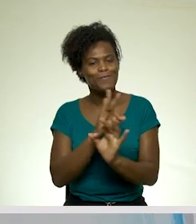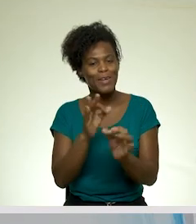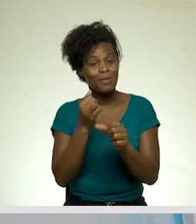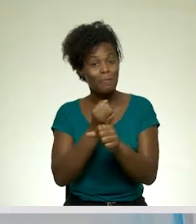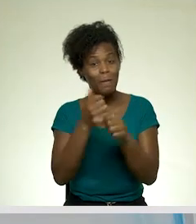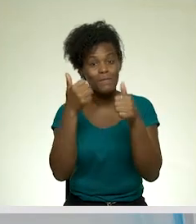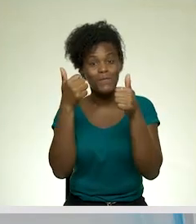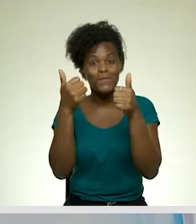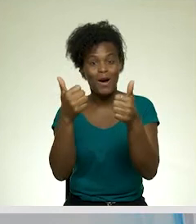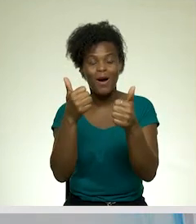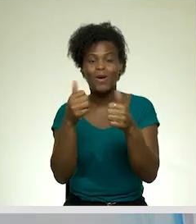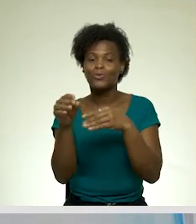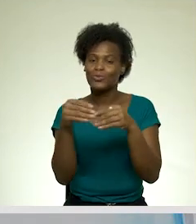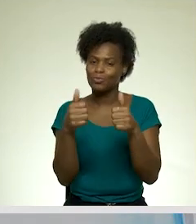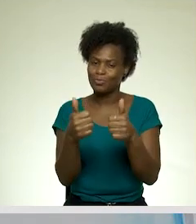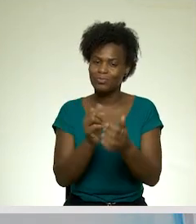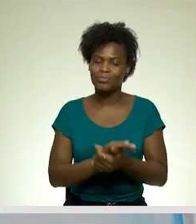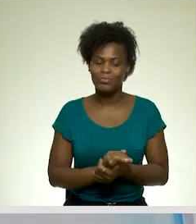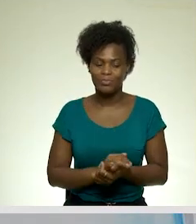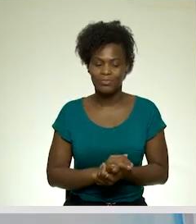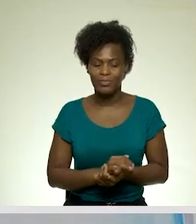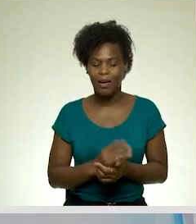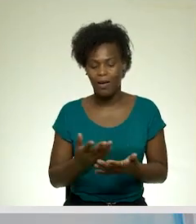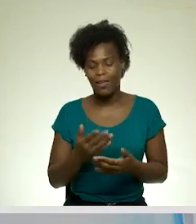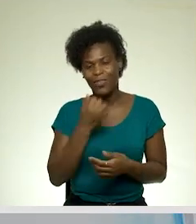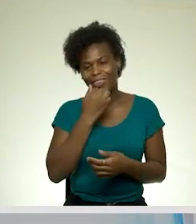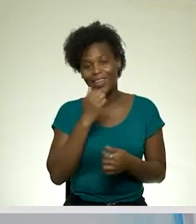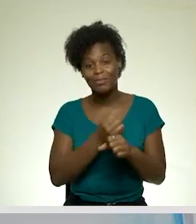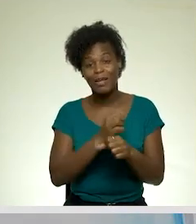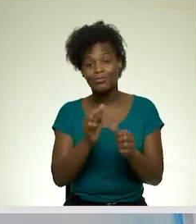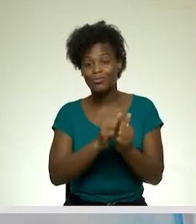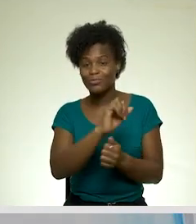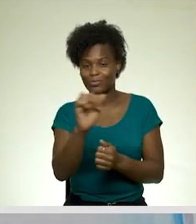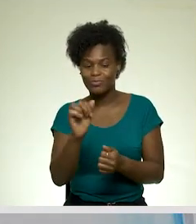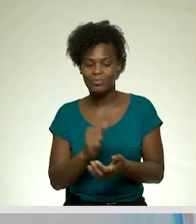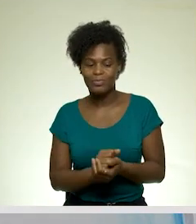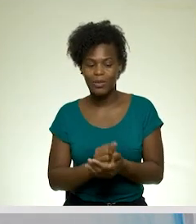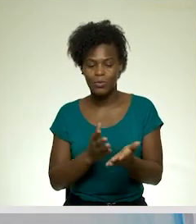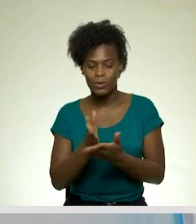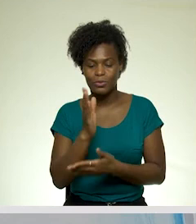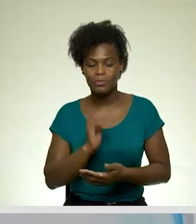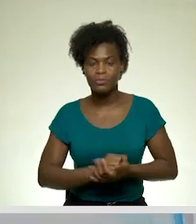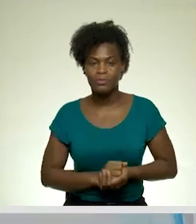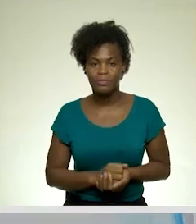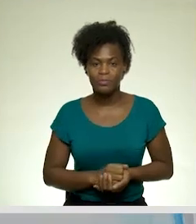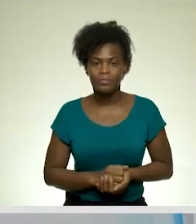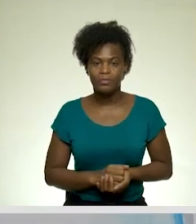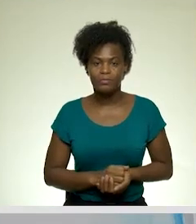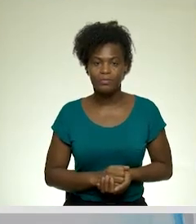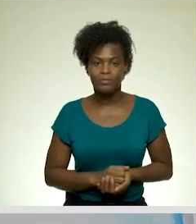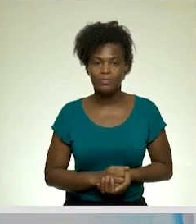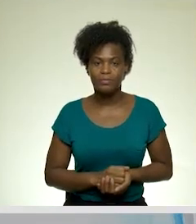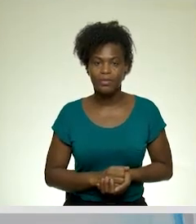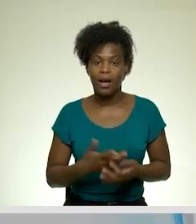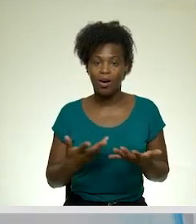bien travaillé, très bien joué. Ça a été un plaisir de travailler avec toi. Continuons.